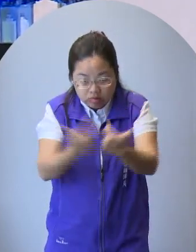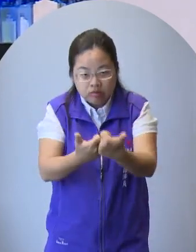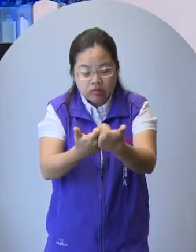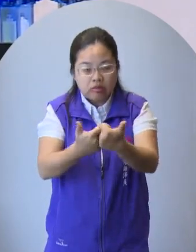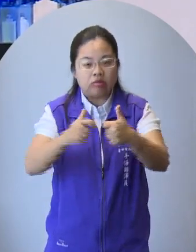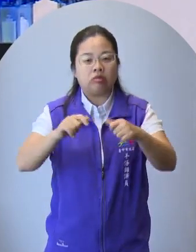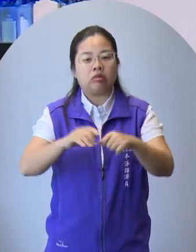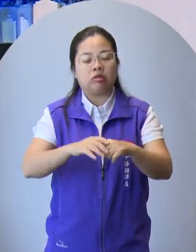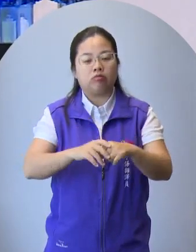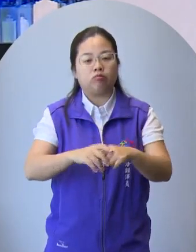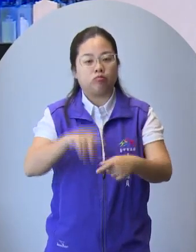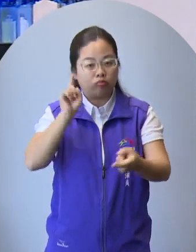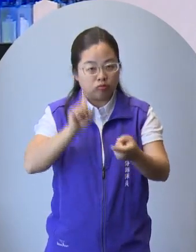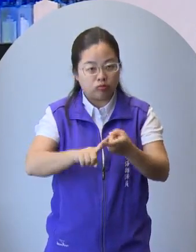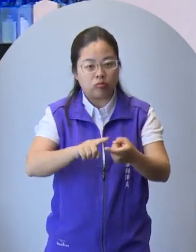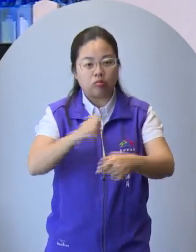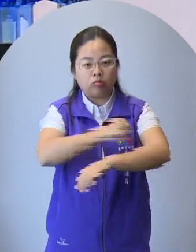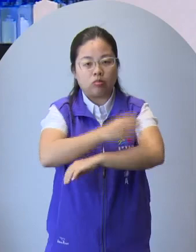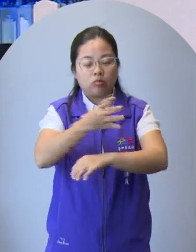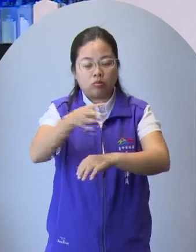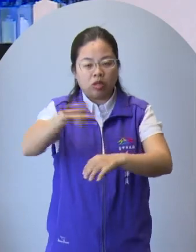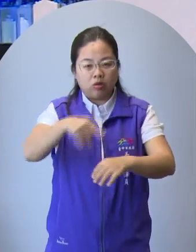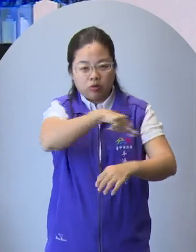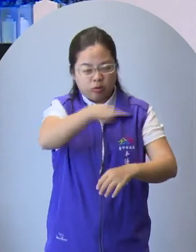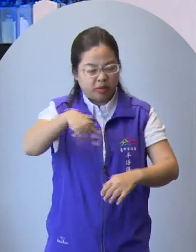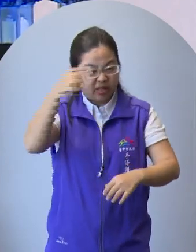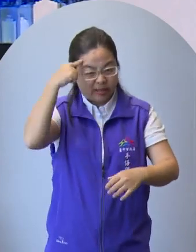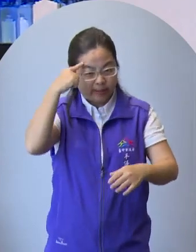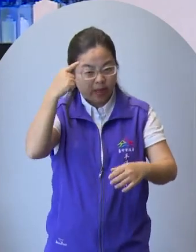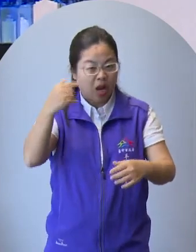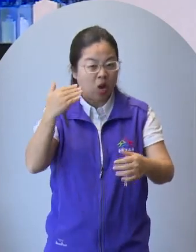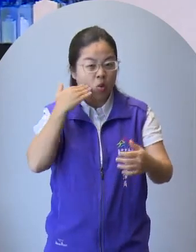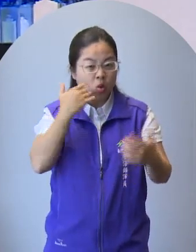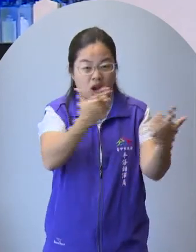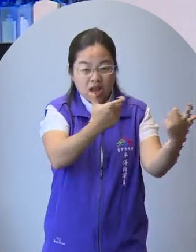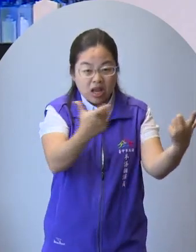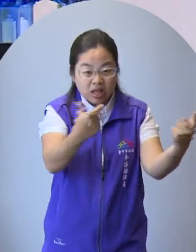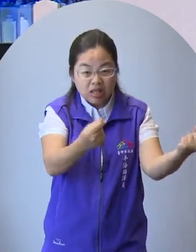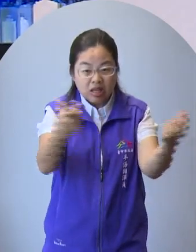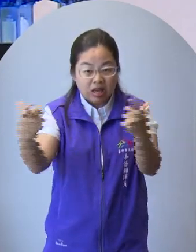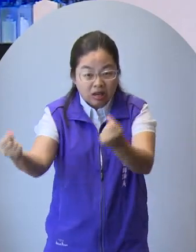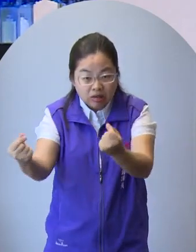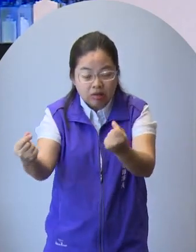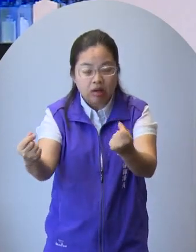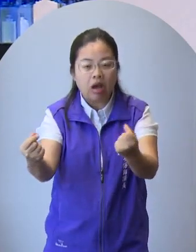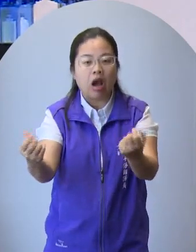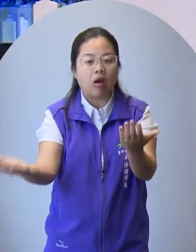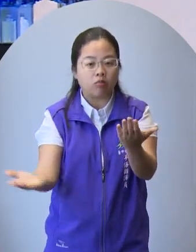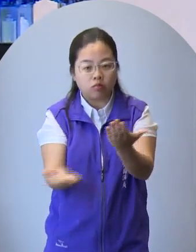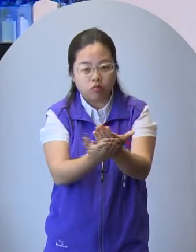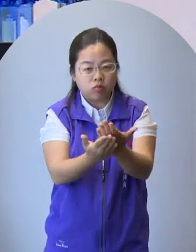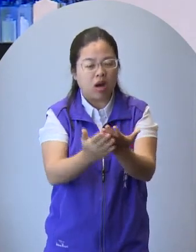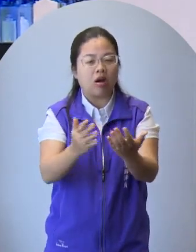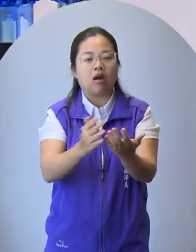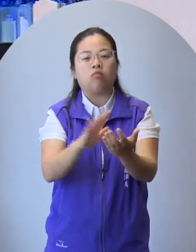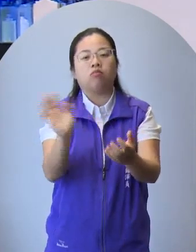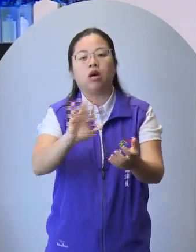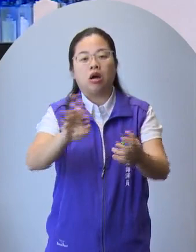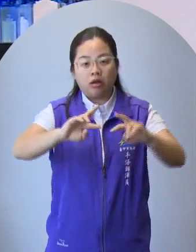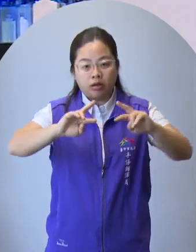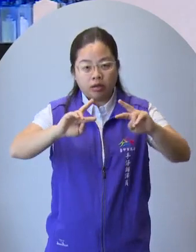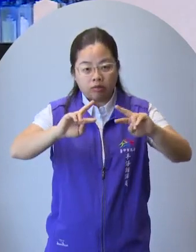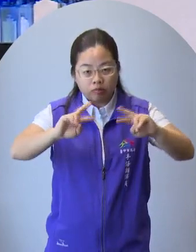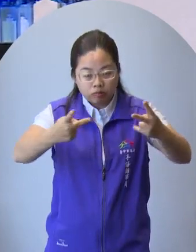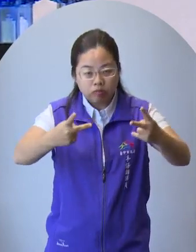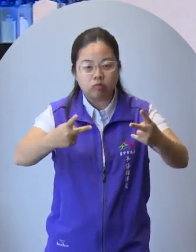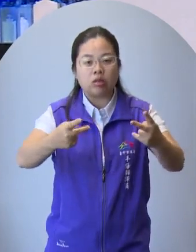哈，所以我们准备把两边如果有重复的话，只有用一边，只不就把重复部